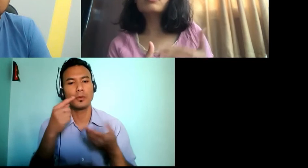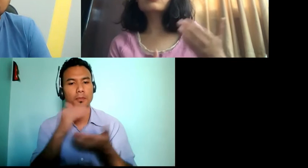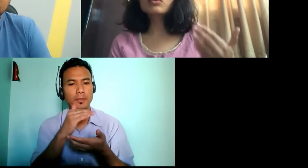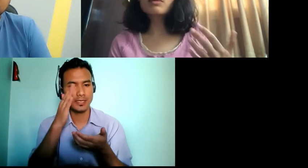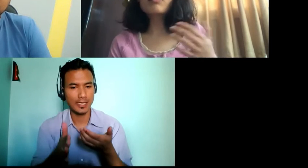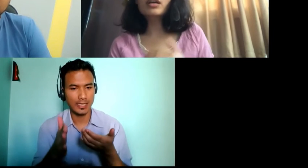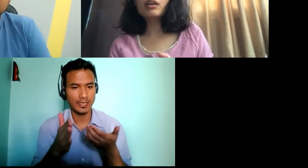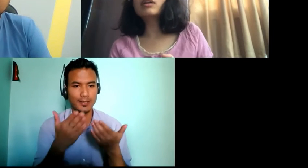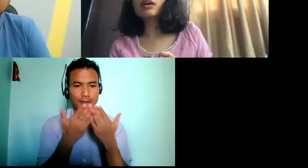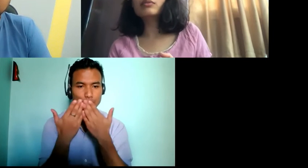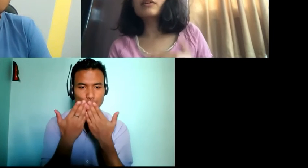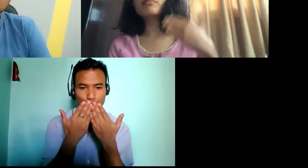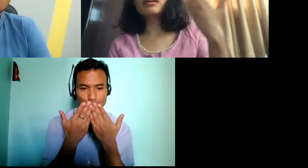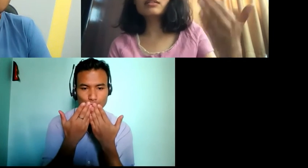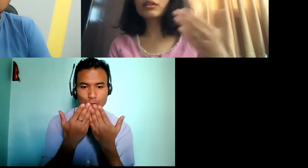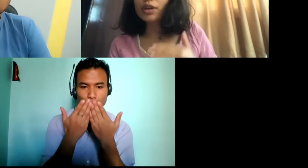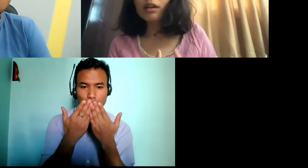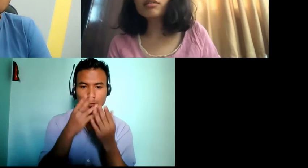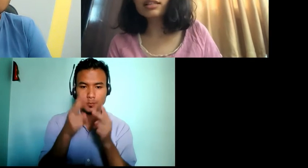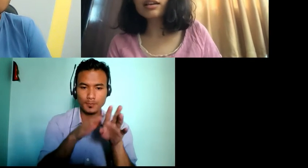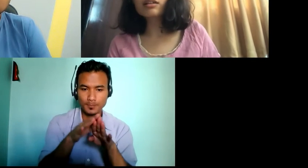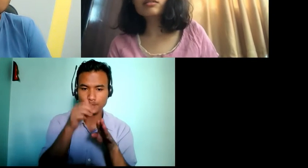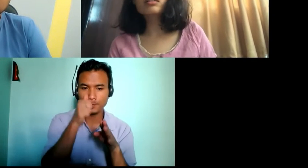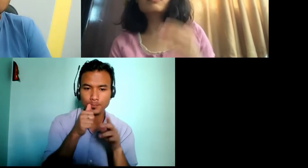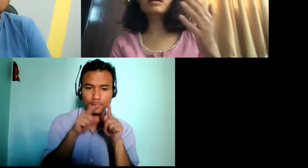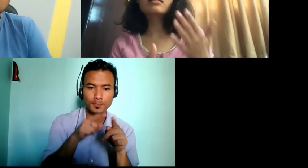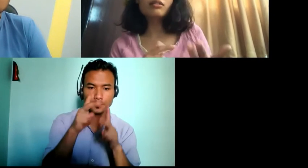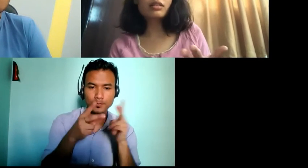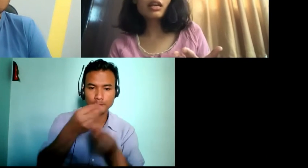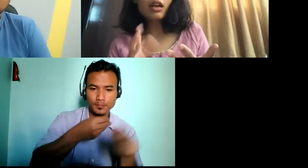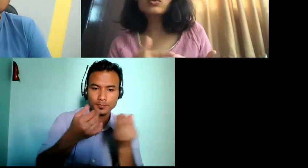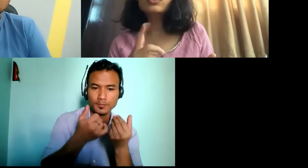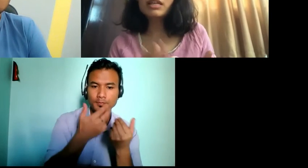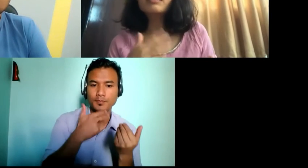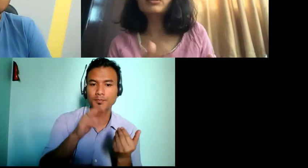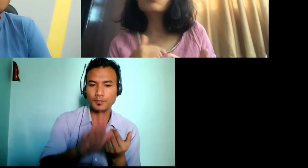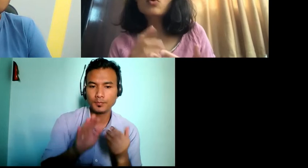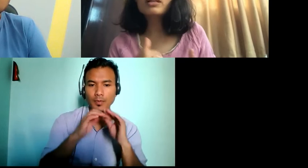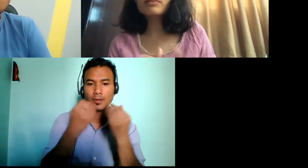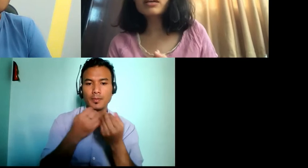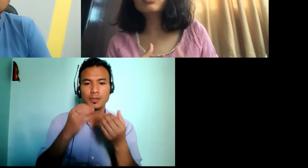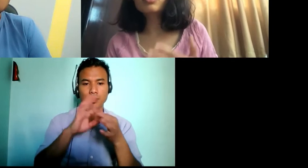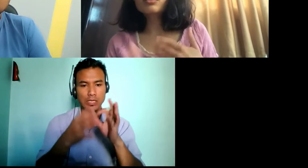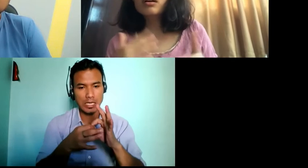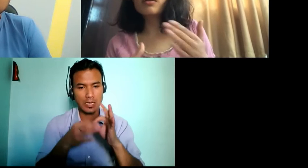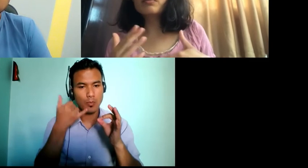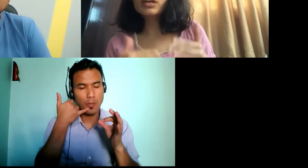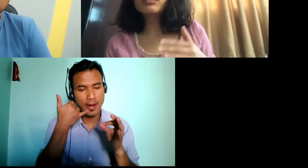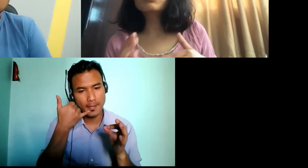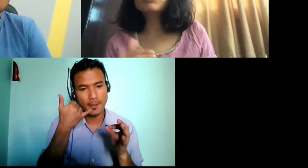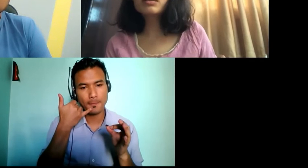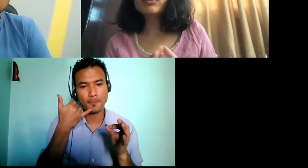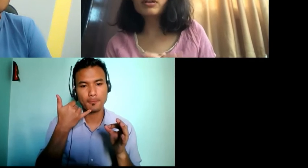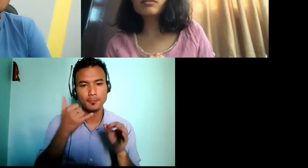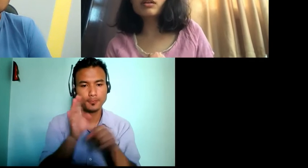अब स्कुलमा पढेकै कुराहरू चाहिँ प्यारेन्ट्ससँग सेयर गर्न चाहिरहेको छ, तर प्यारेन्ट्सहरू चाहिँ सोसियल मिडिया भनौँ न मोबाइलमै